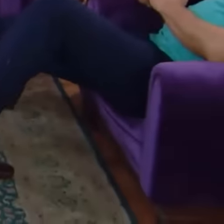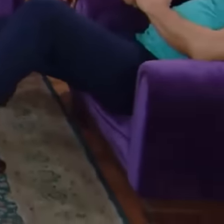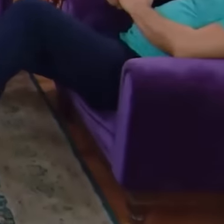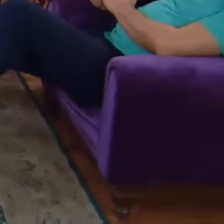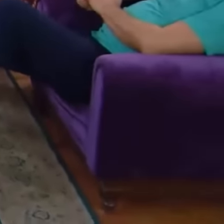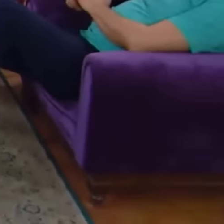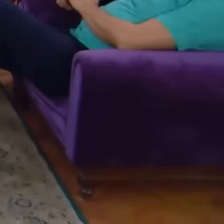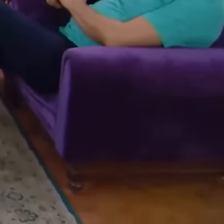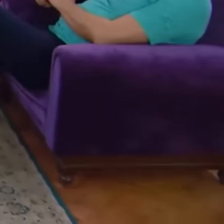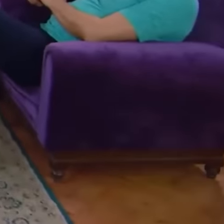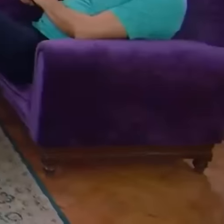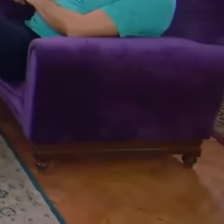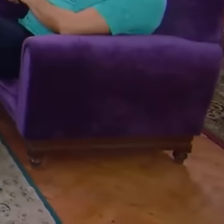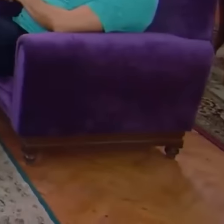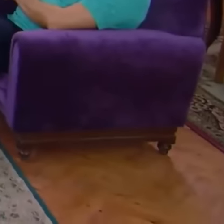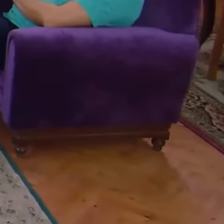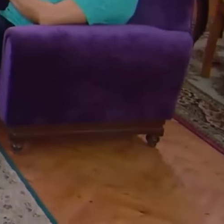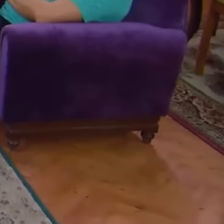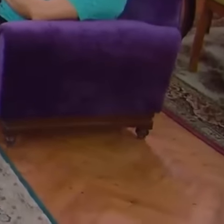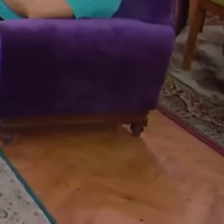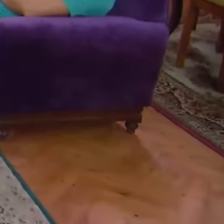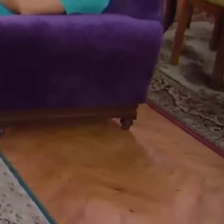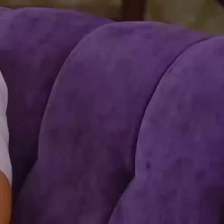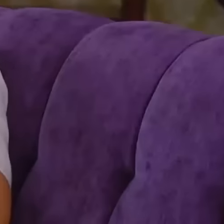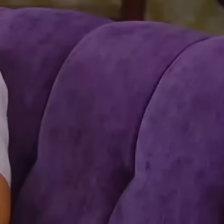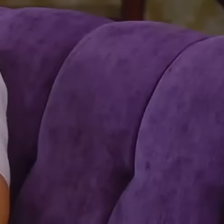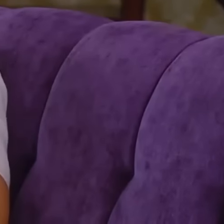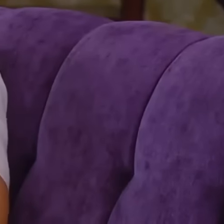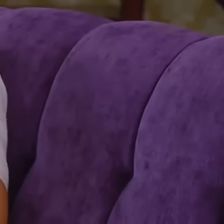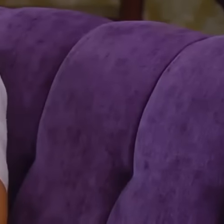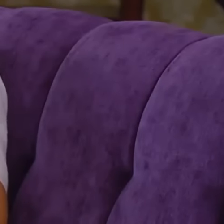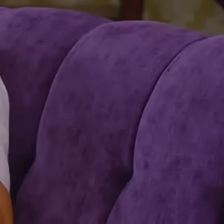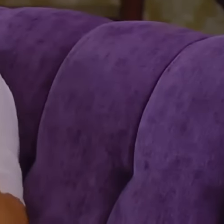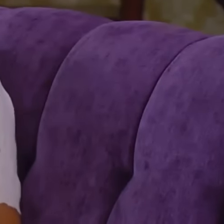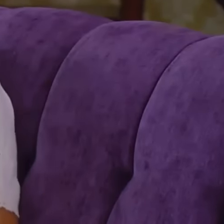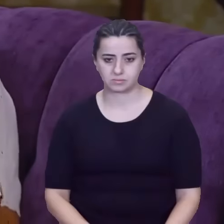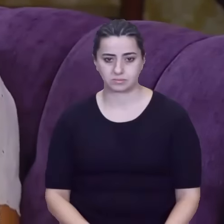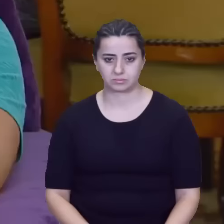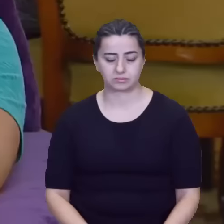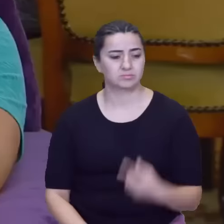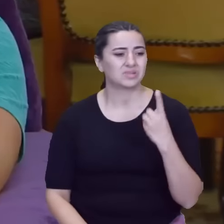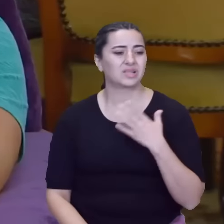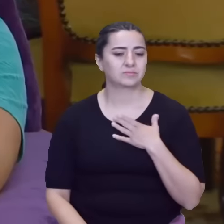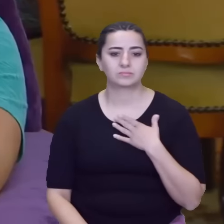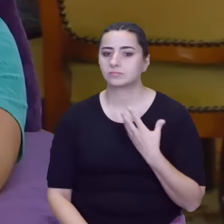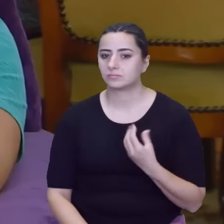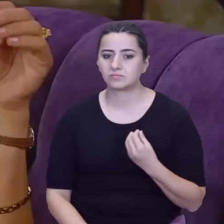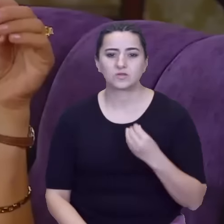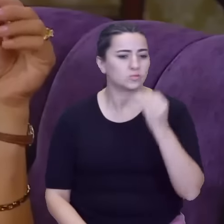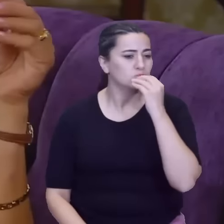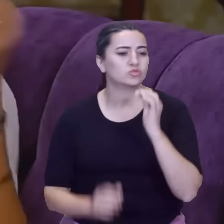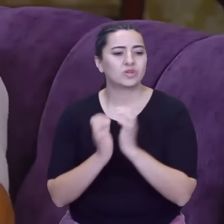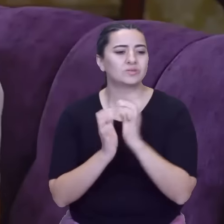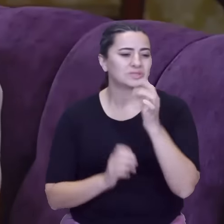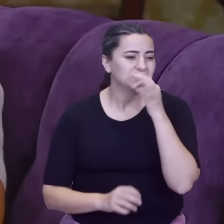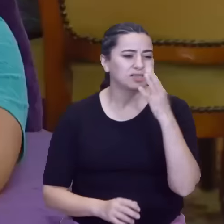bacağını uzatmış, keyifle çekirdek çitliyor. Tekli koltukta Ahmet ise sargılı ayağını onunkinin yanına uzatmış. Bir tanem ya. Canım. Mutfaktan